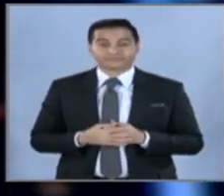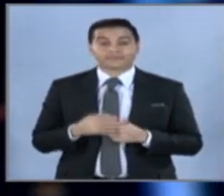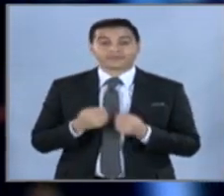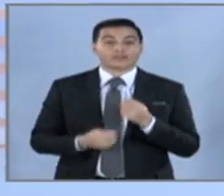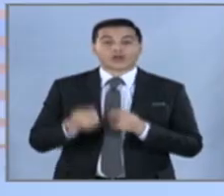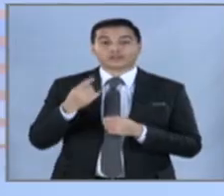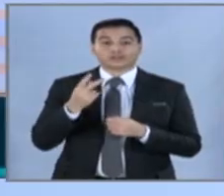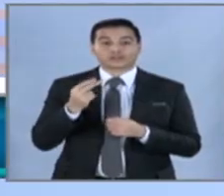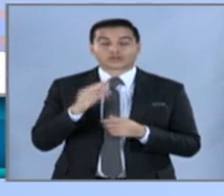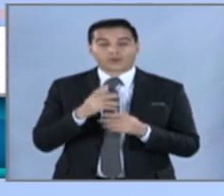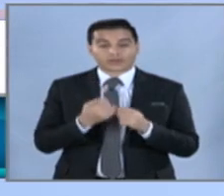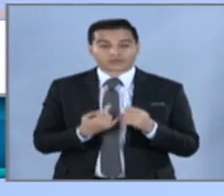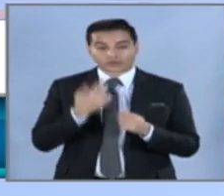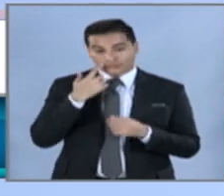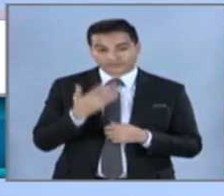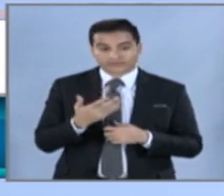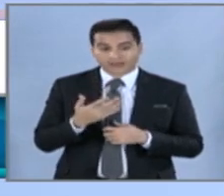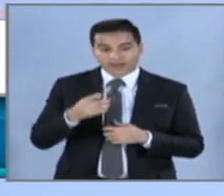زائد 20 أو ناقص 10.